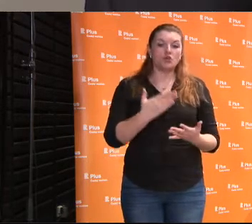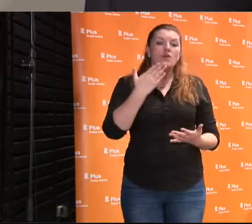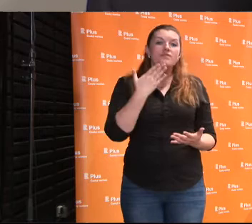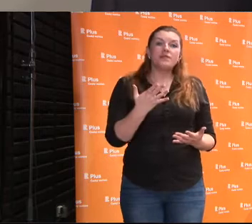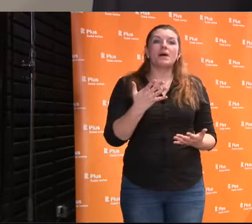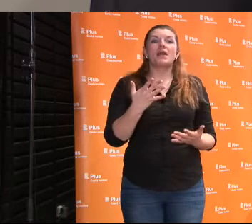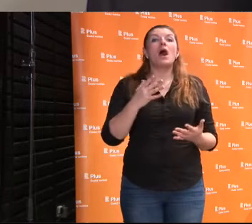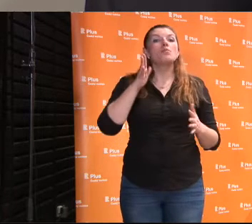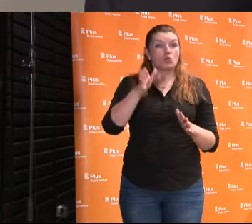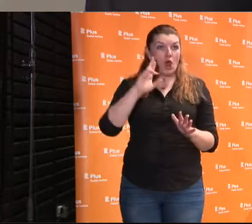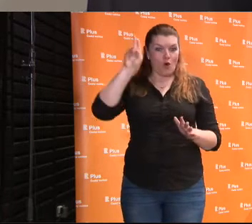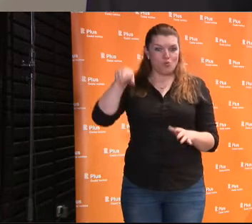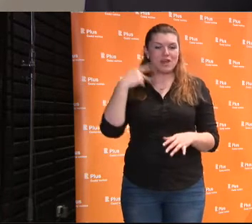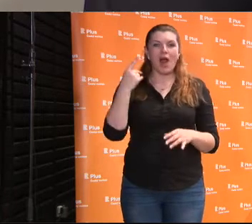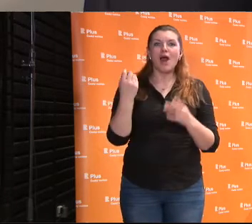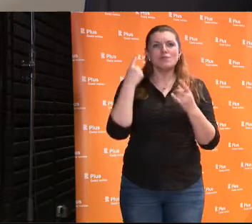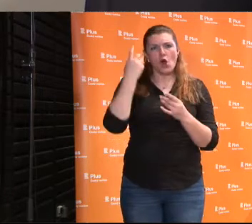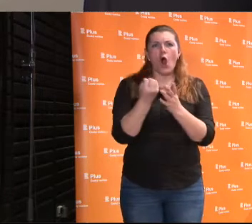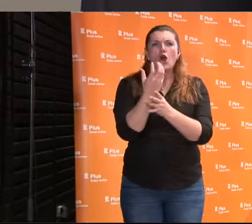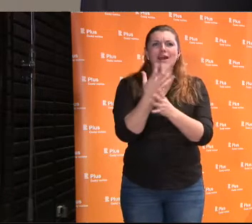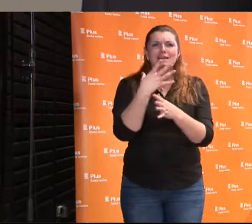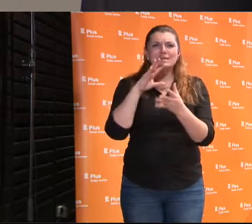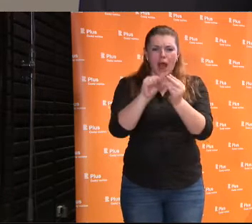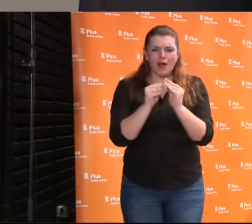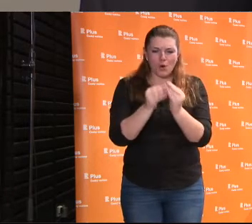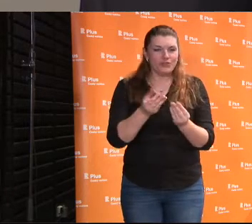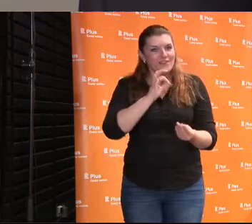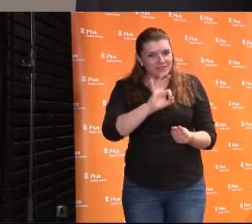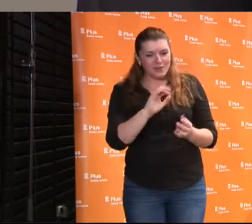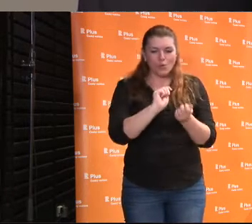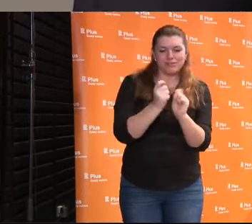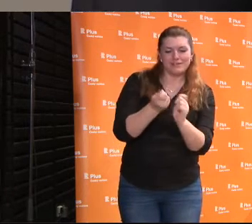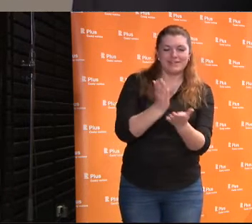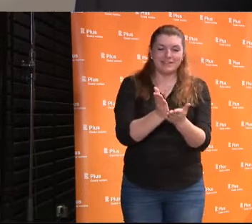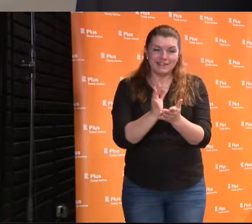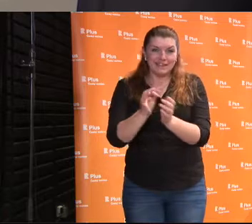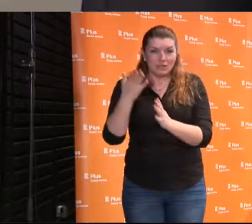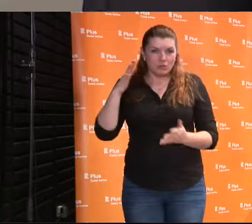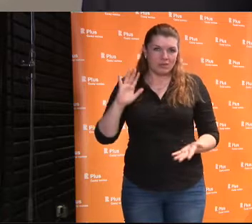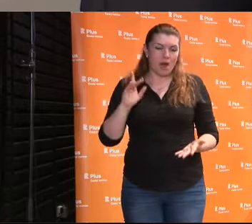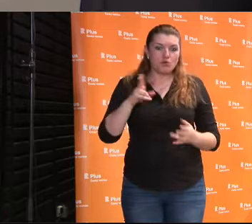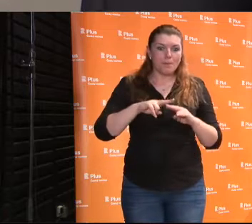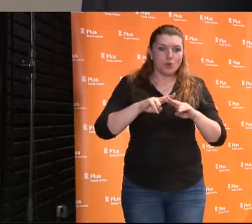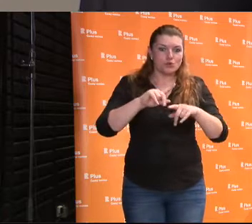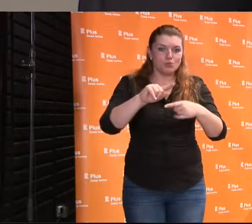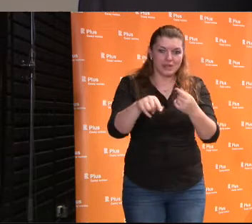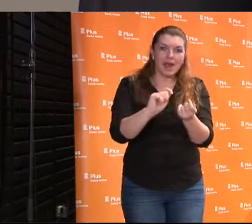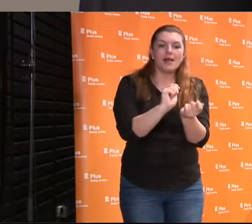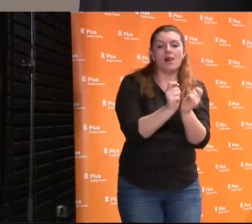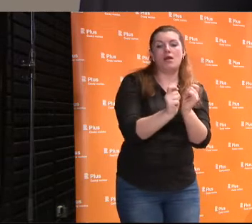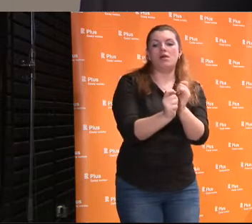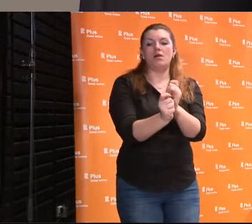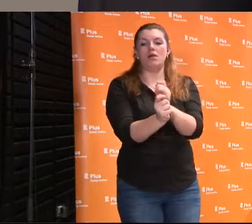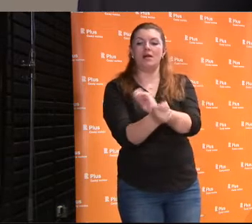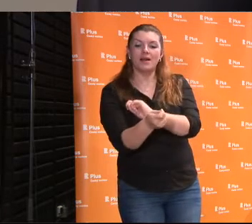umělá organická hmota, která bude umět se adaptovat, přizpůsobovat, bude se postupně adaptacemi měnit a bude